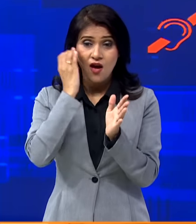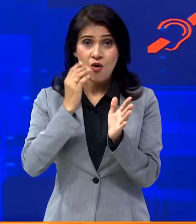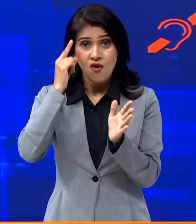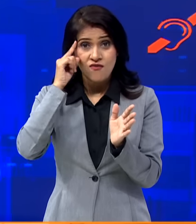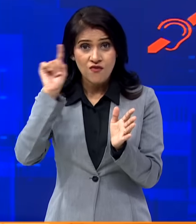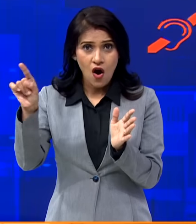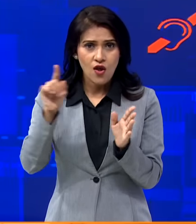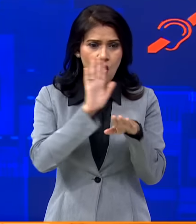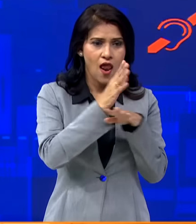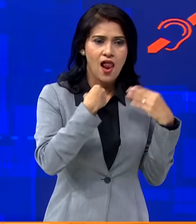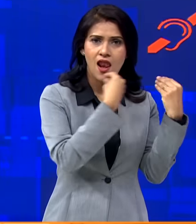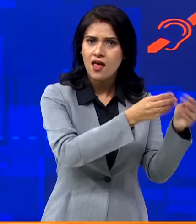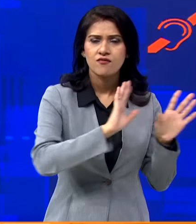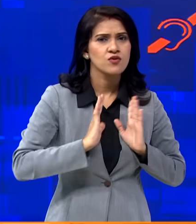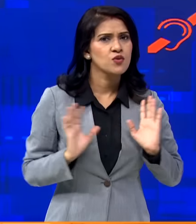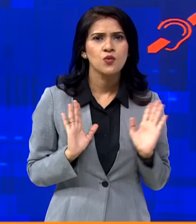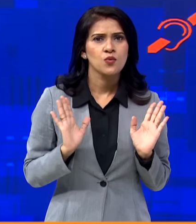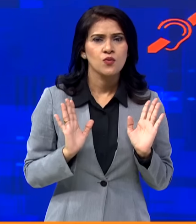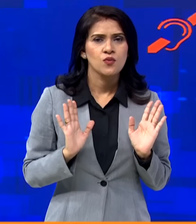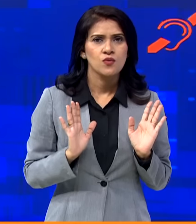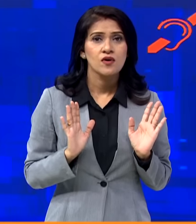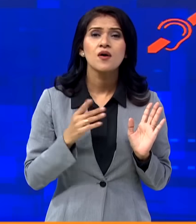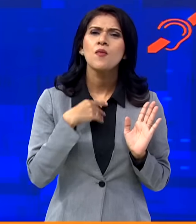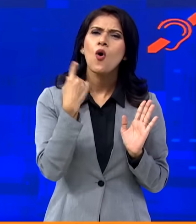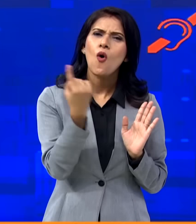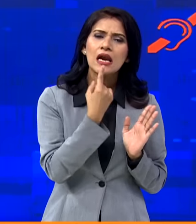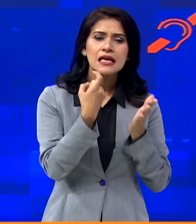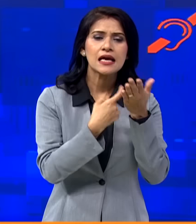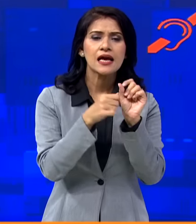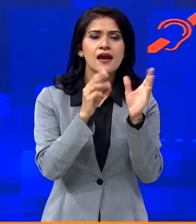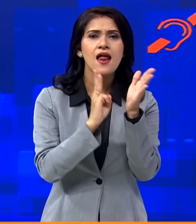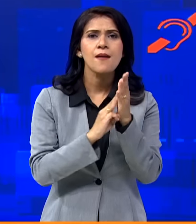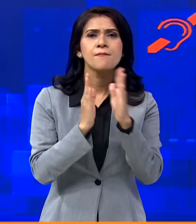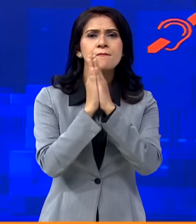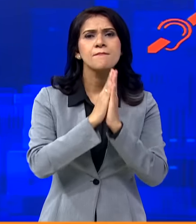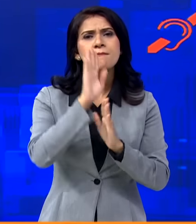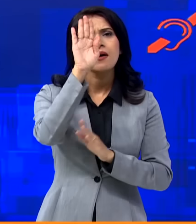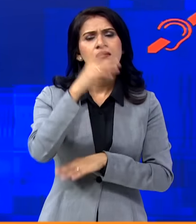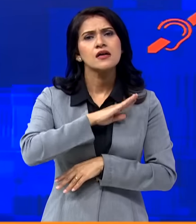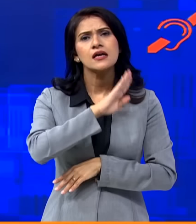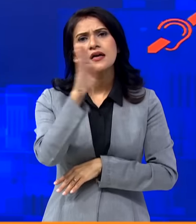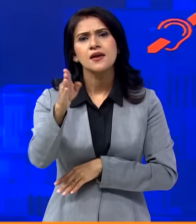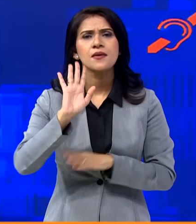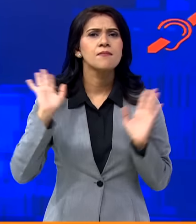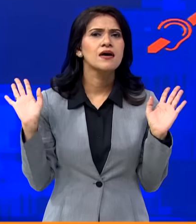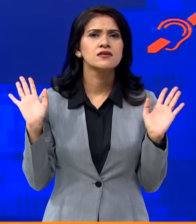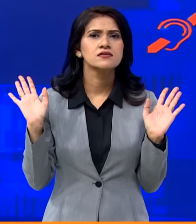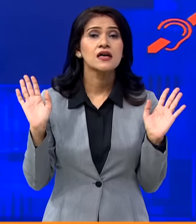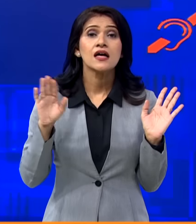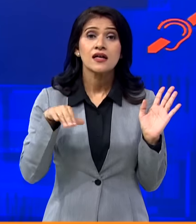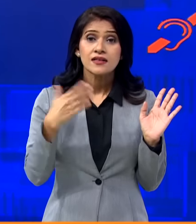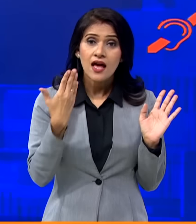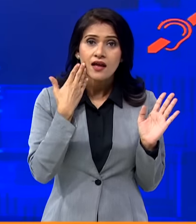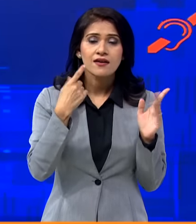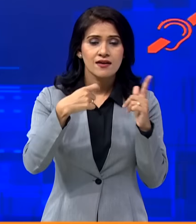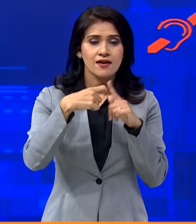छोड़ा भी नहीं मैं तो जो राम मंदिर की प्राण प्रतिष्ठा में गया उसके बाद श्री कल्की धाम के शिलान्यास की तिथि सुनिश्चित